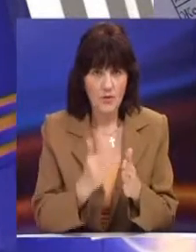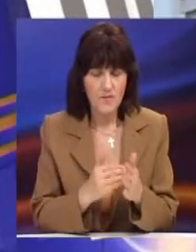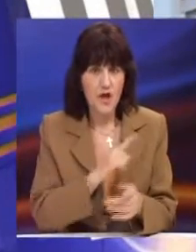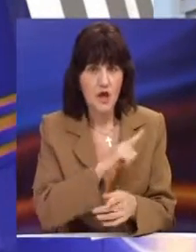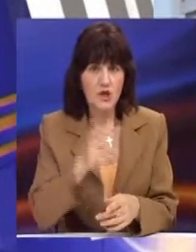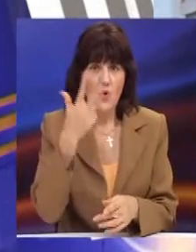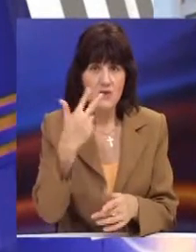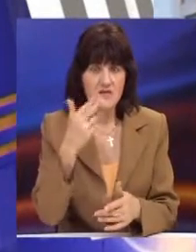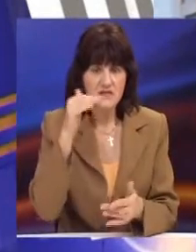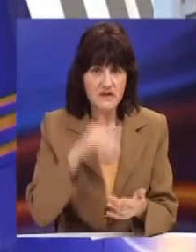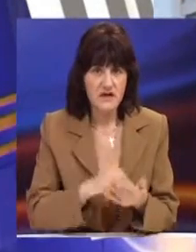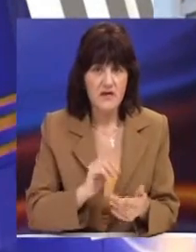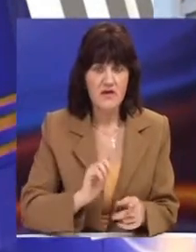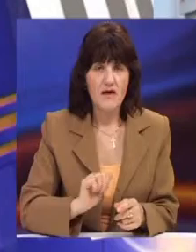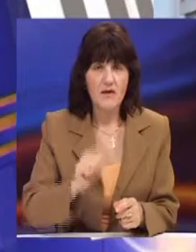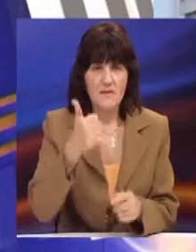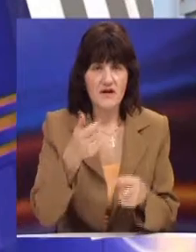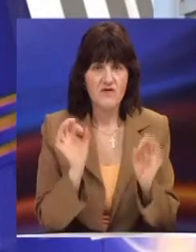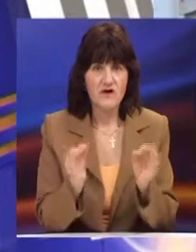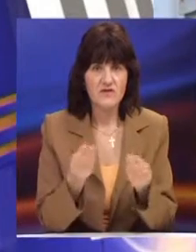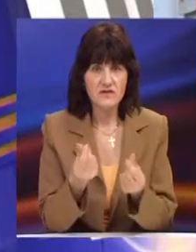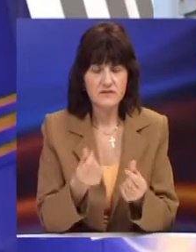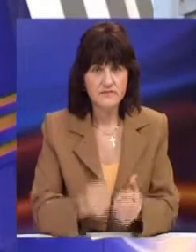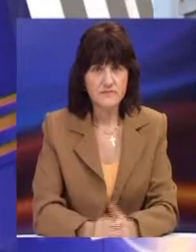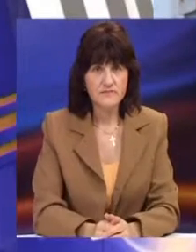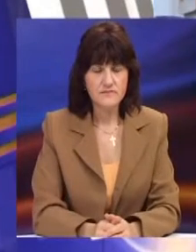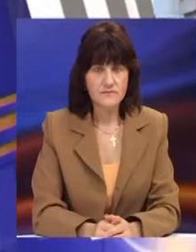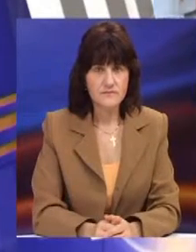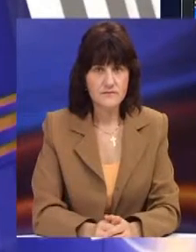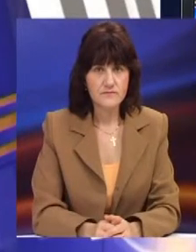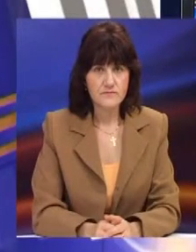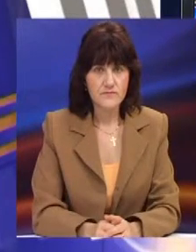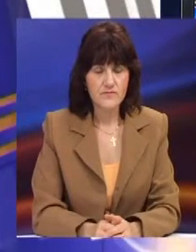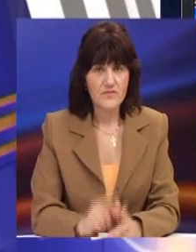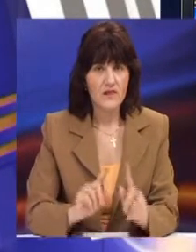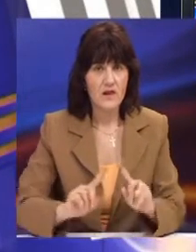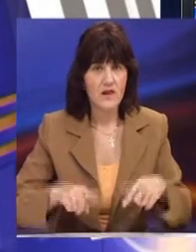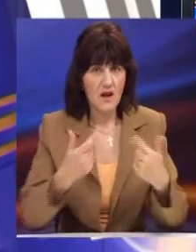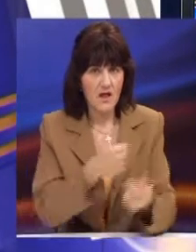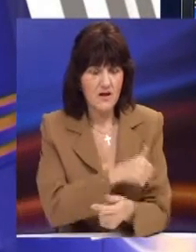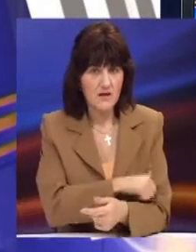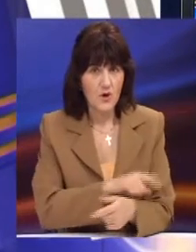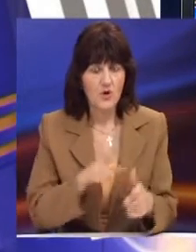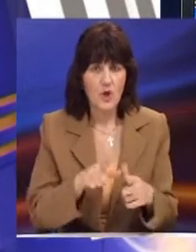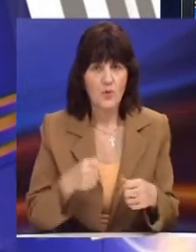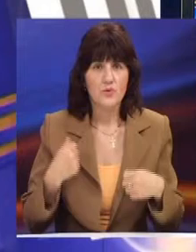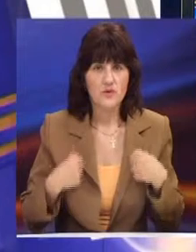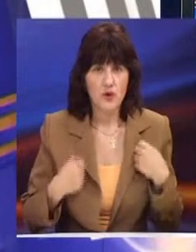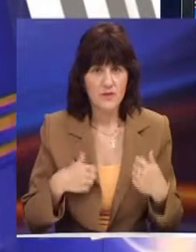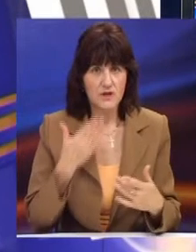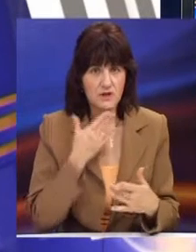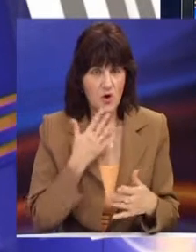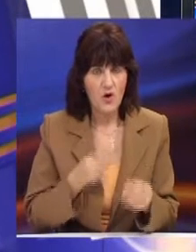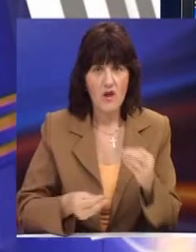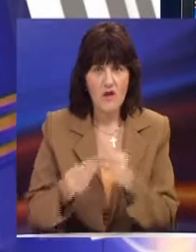30.500 dinara po hektaru za zemljište prve klase. Naredne školske godine u subotičkim srednjim školama